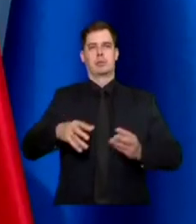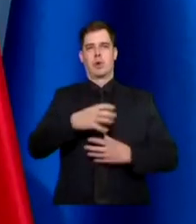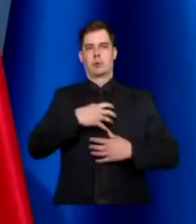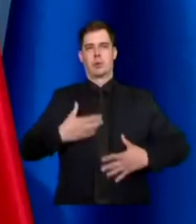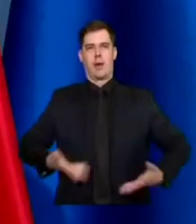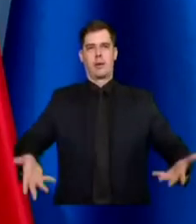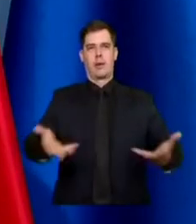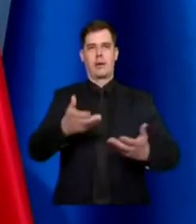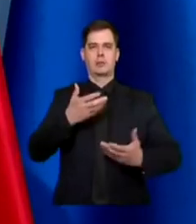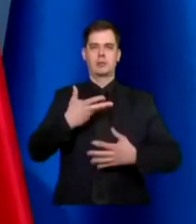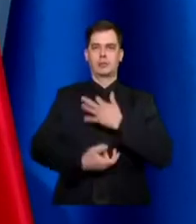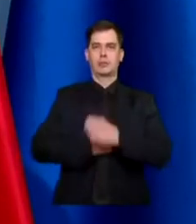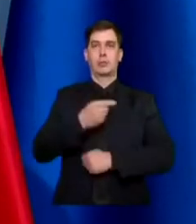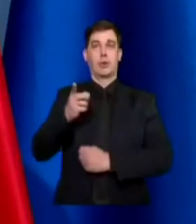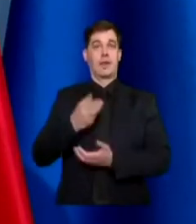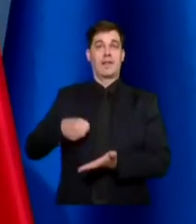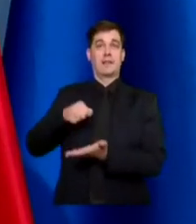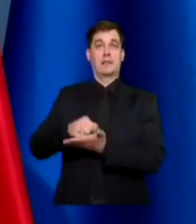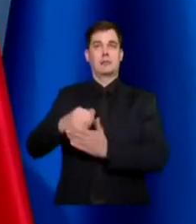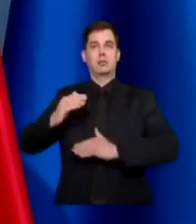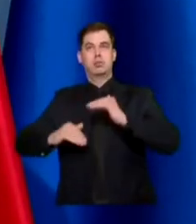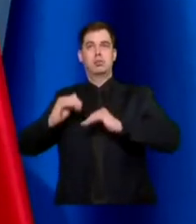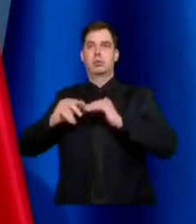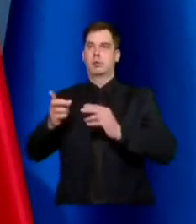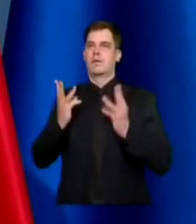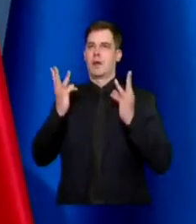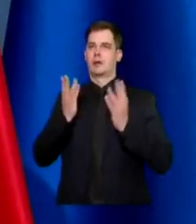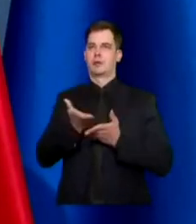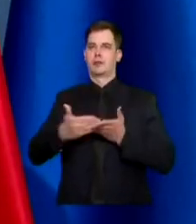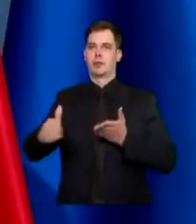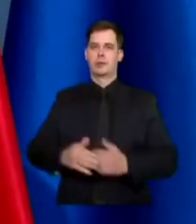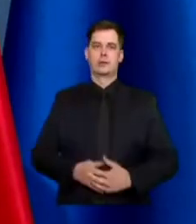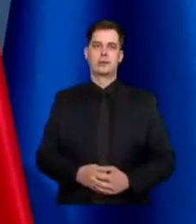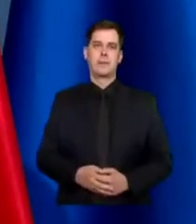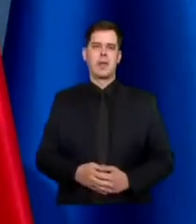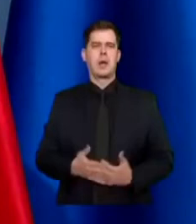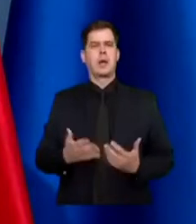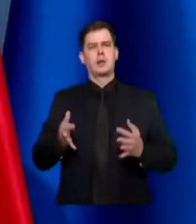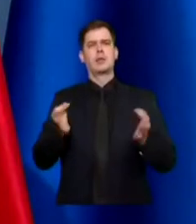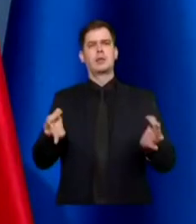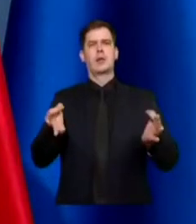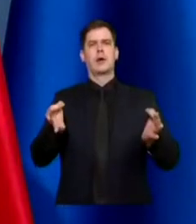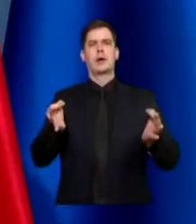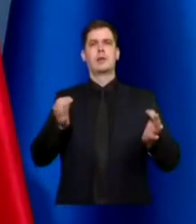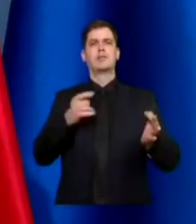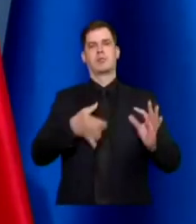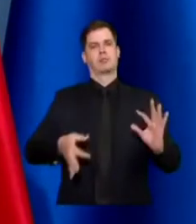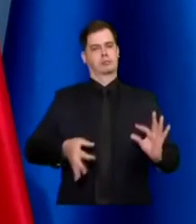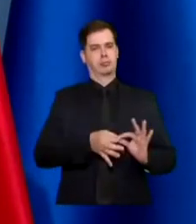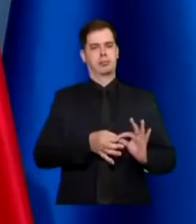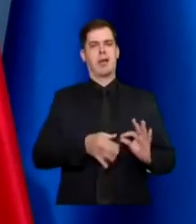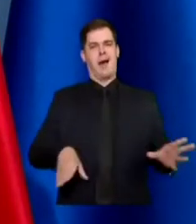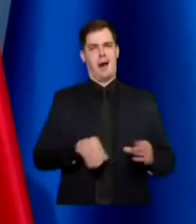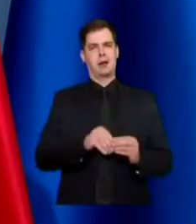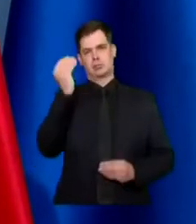też, jak wiemy, inwestycje są tym ważnym elementem. Także dzisiejszy spójny